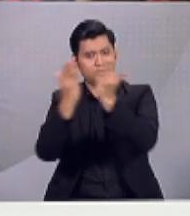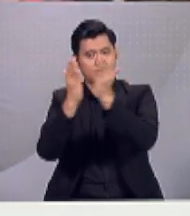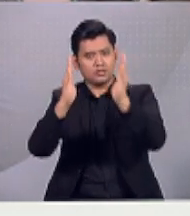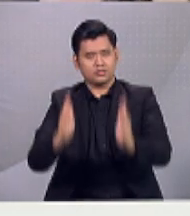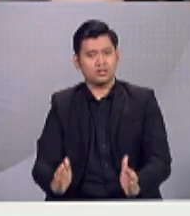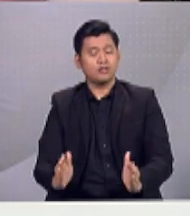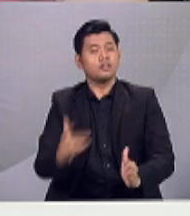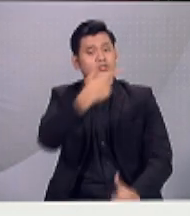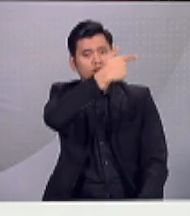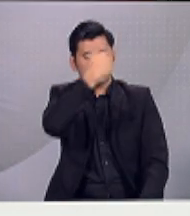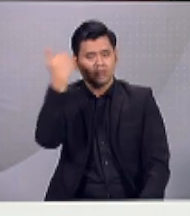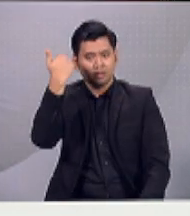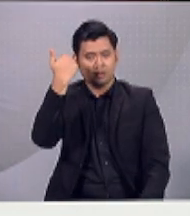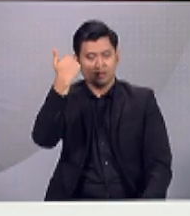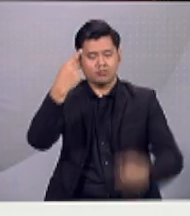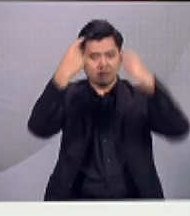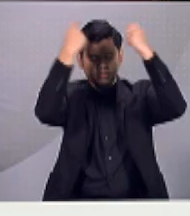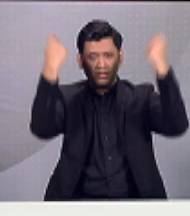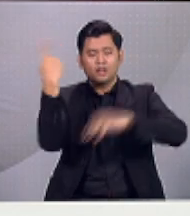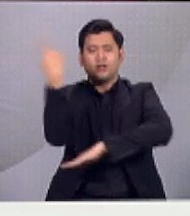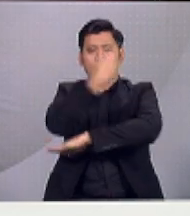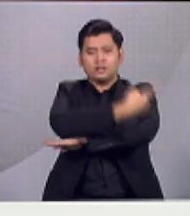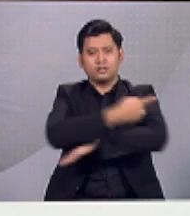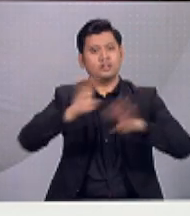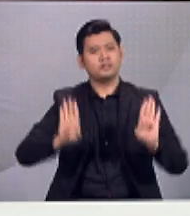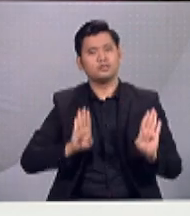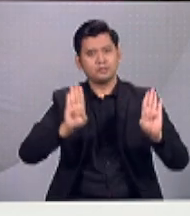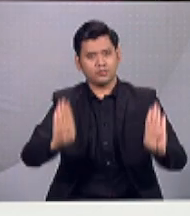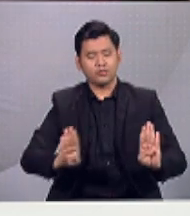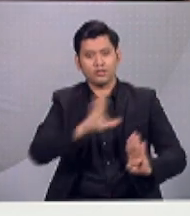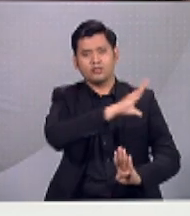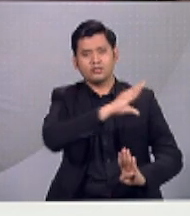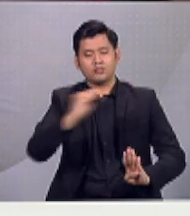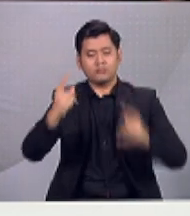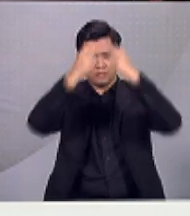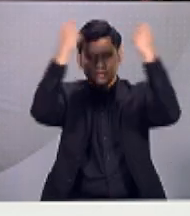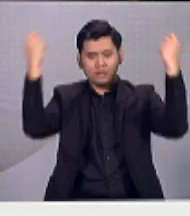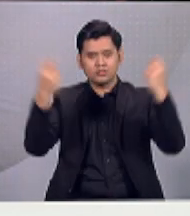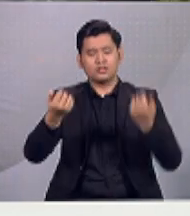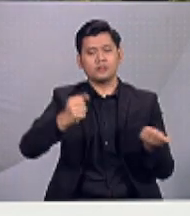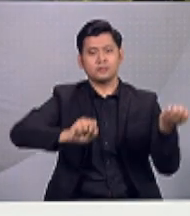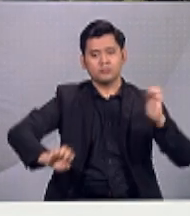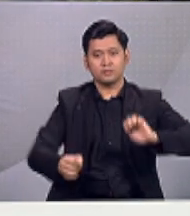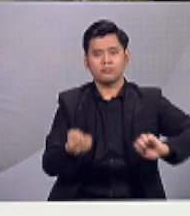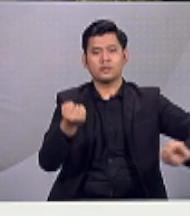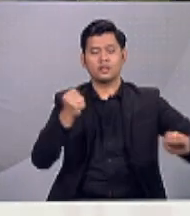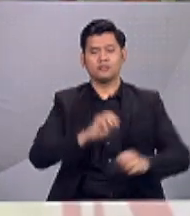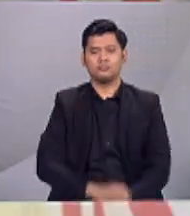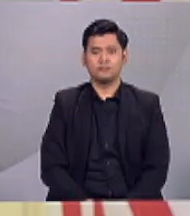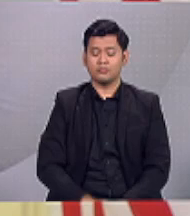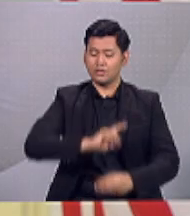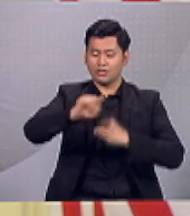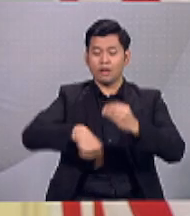sempena sambutan Hari Gawai dan juga Pesta Keamatan. Mengenai barang keperluan